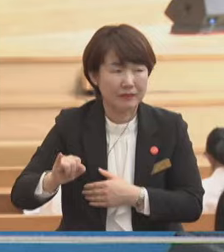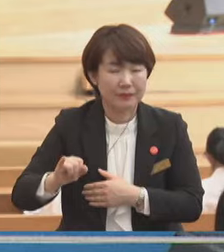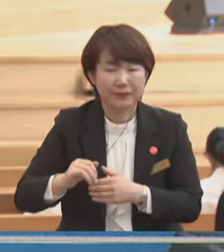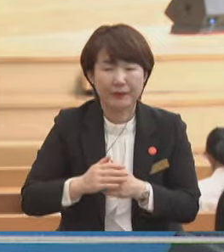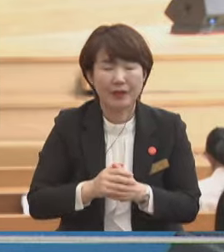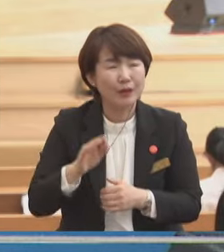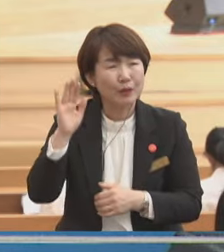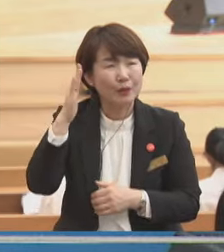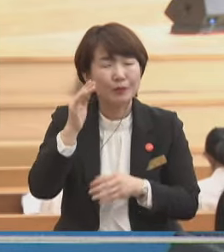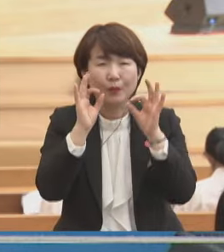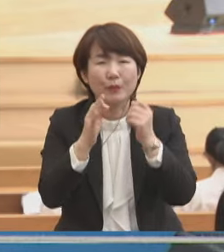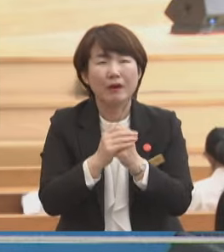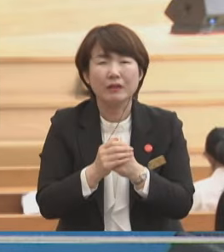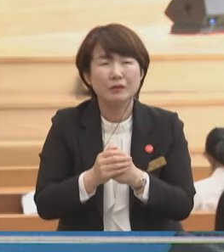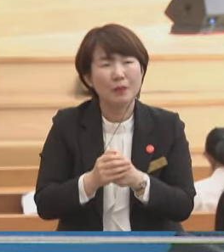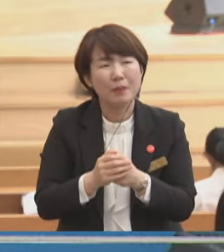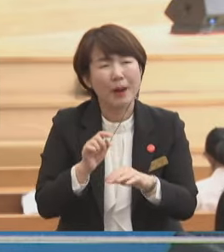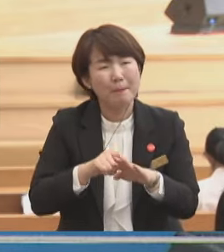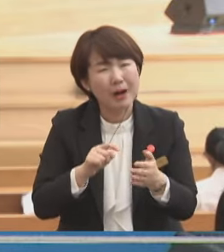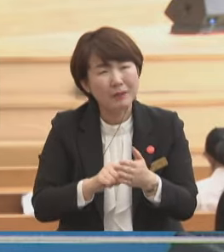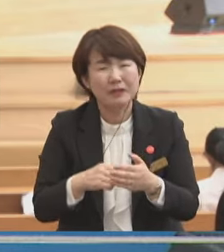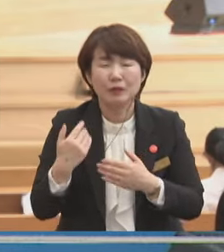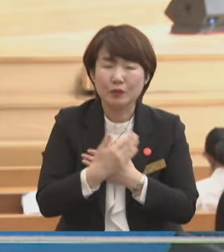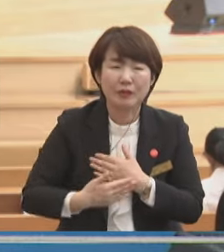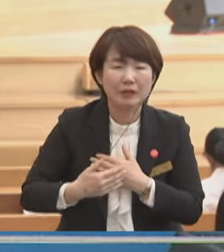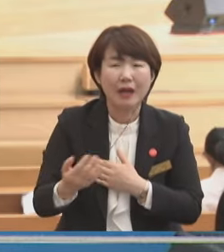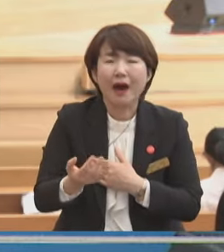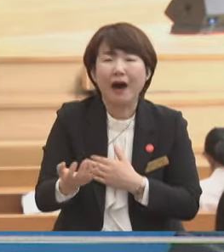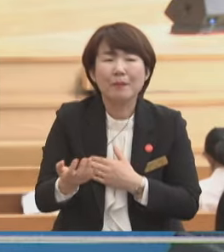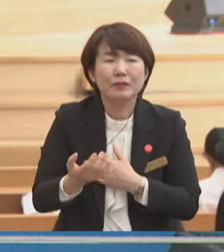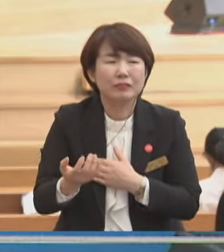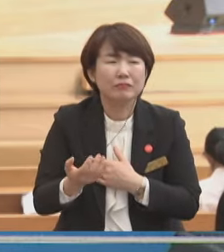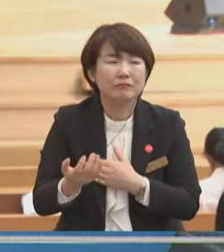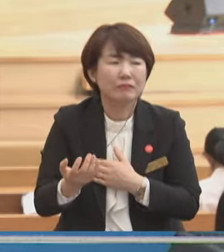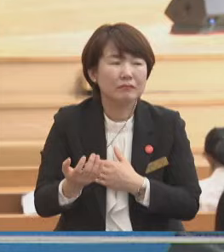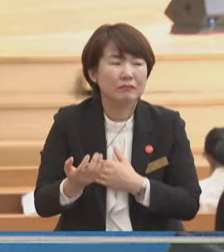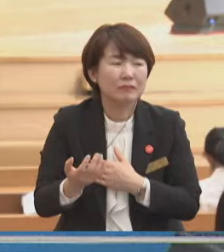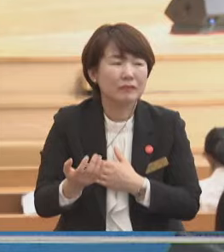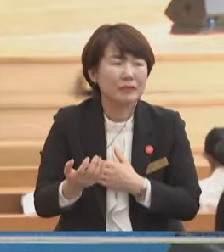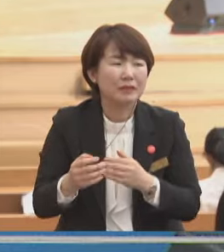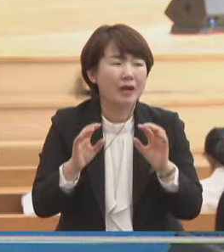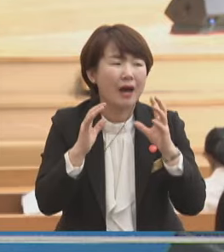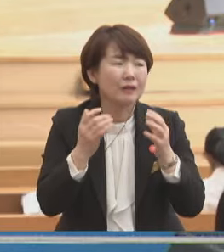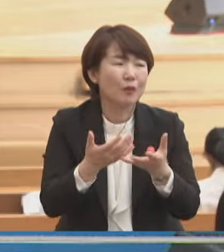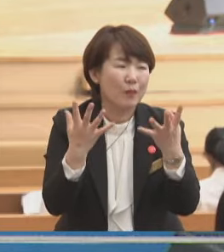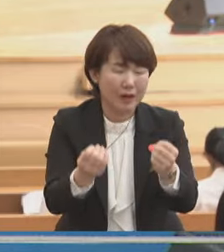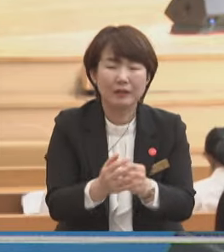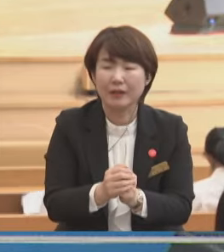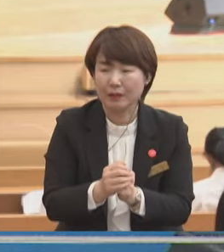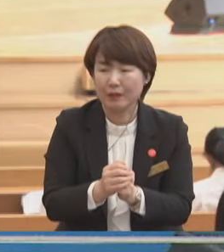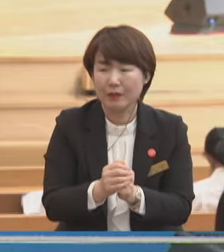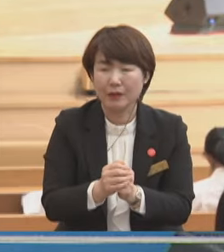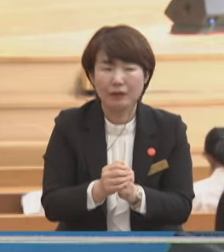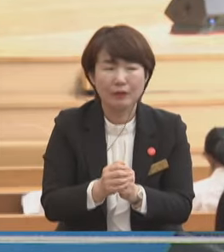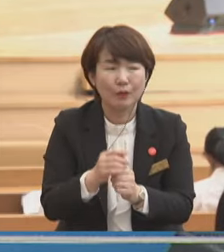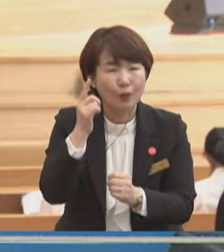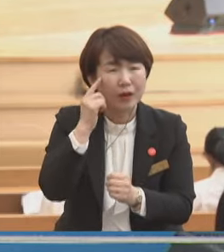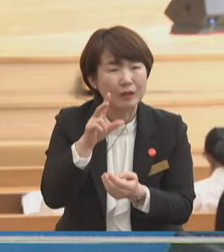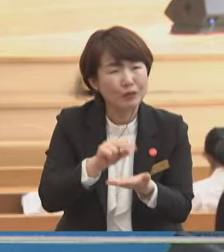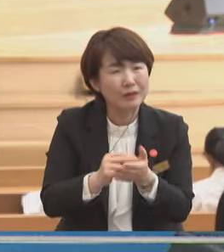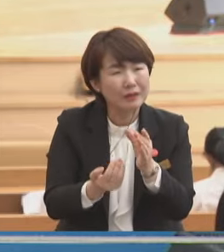너무 많아요 그게 심리적으로도 정서적으로 여러분이 문제를 어떻게 해결할 수 있다고 생각되십니까